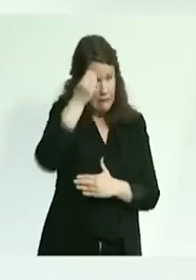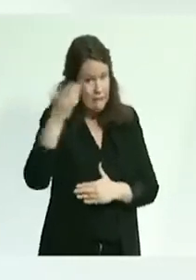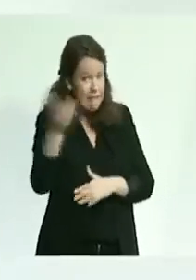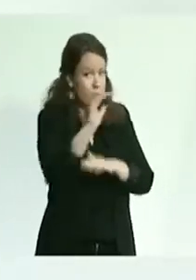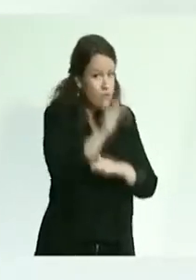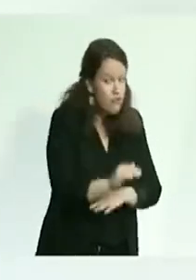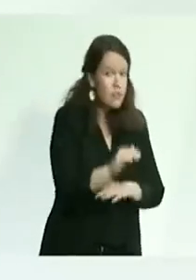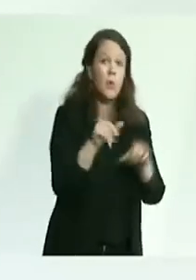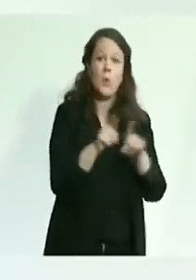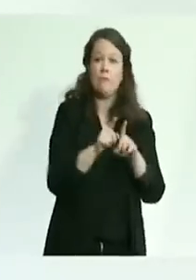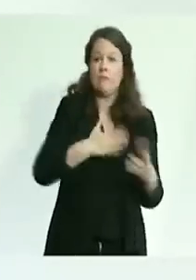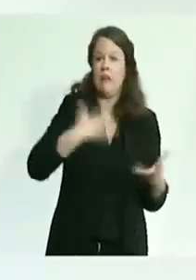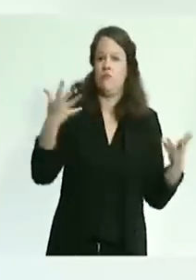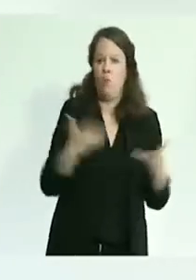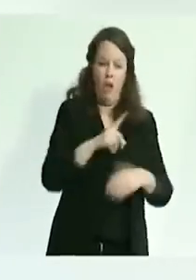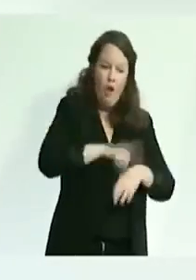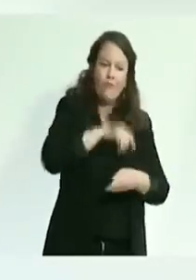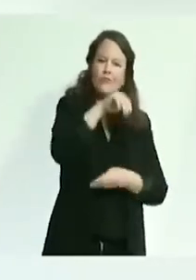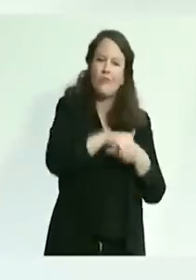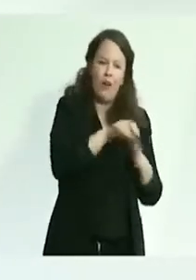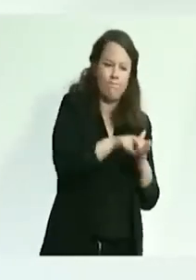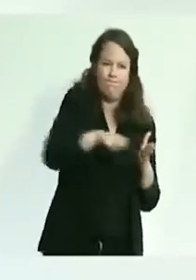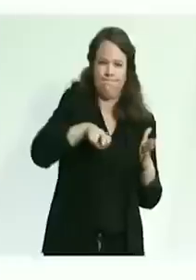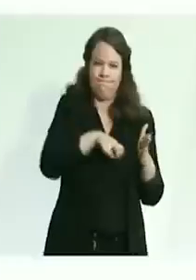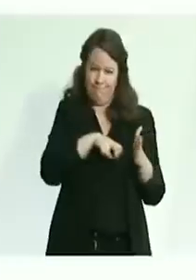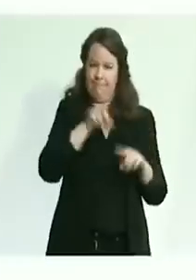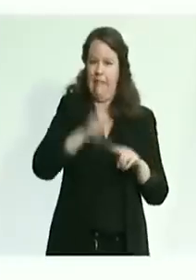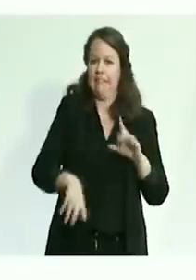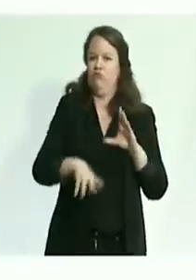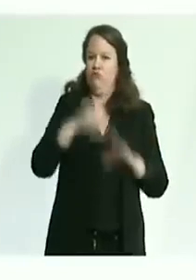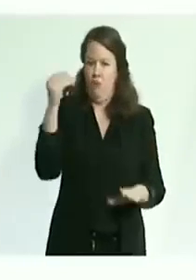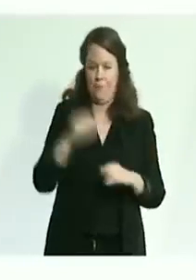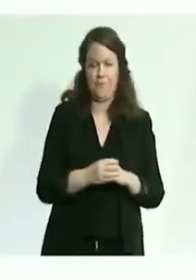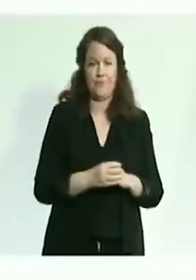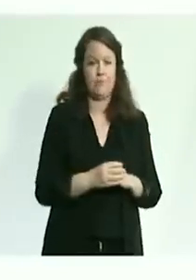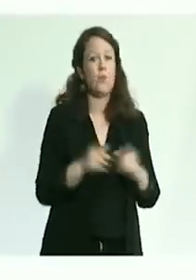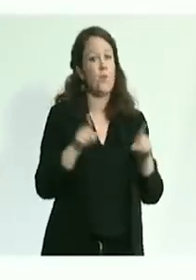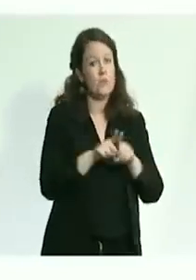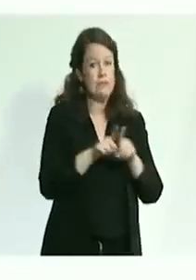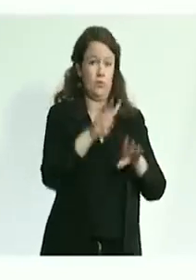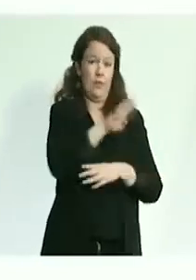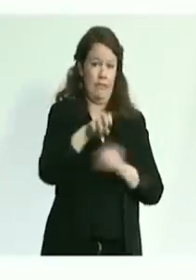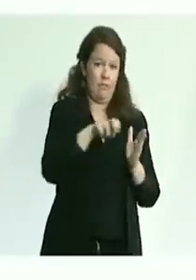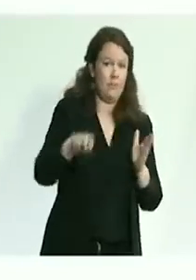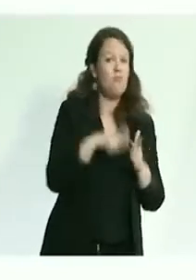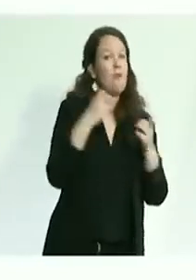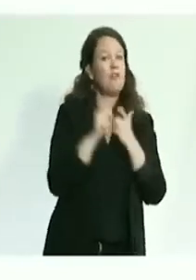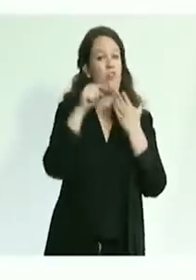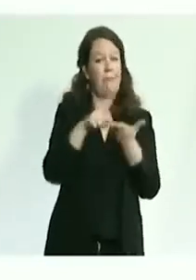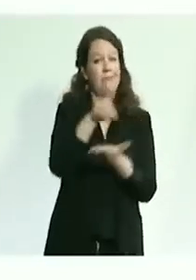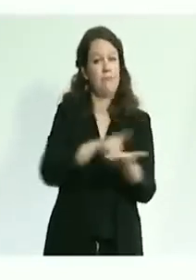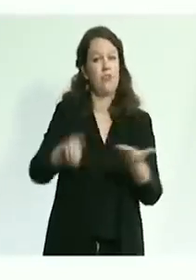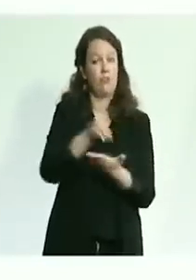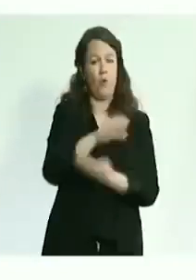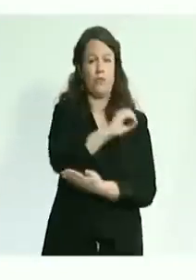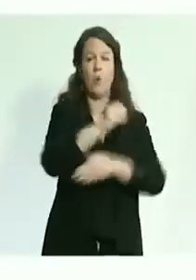sont en vigueur, aux mesures de confinement partiel. C'est le cas notamment dans le département des Alpes-Maritimes, où depuis la mise en place d'un